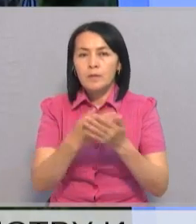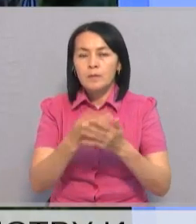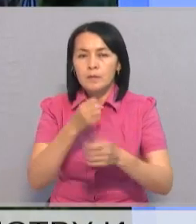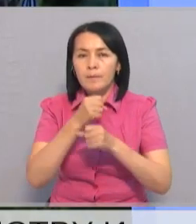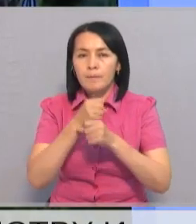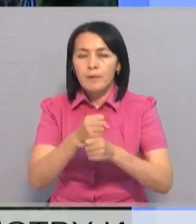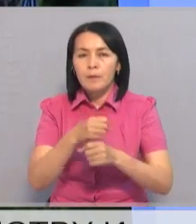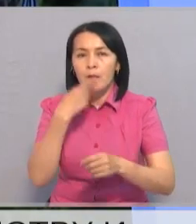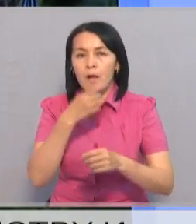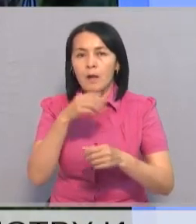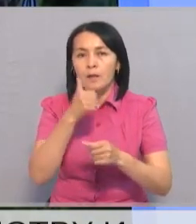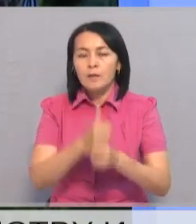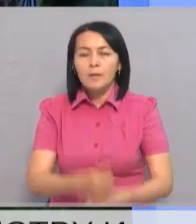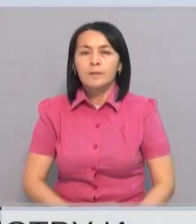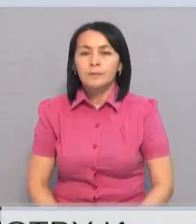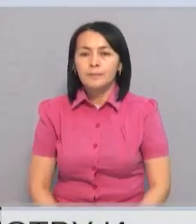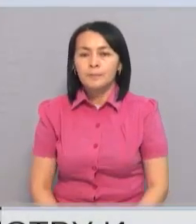меры, сказал глава региона.